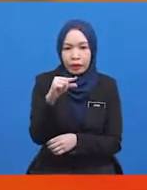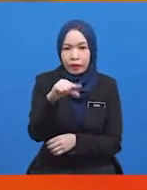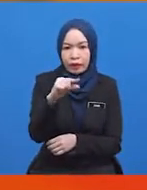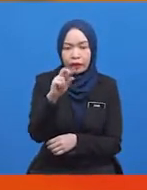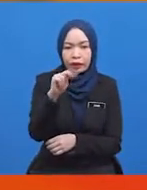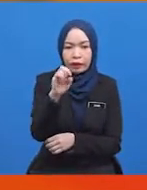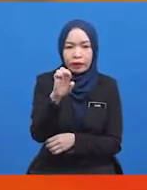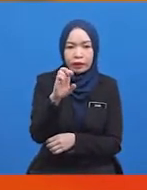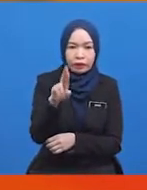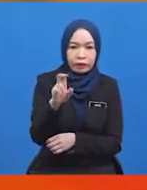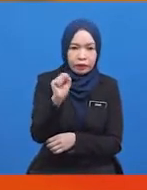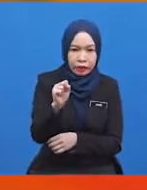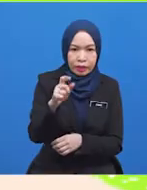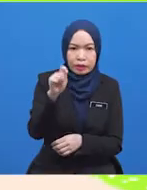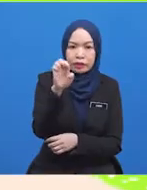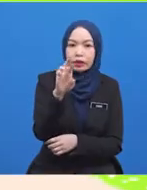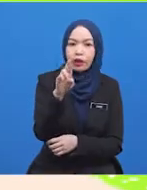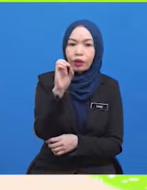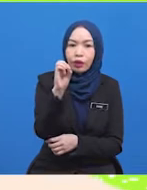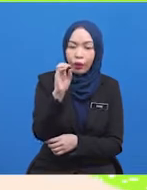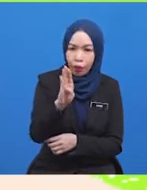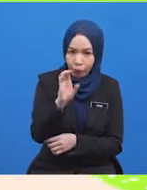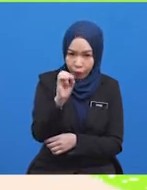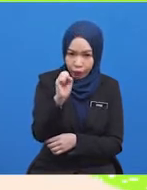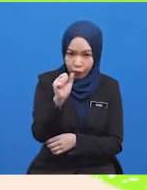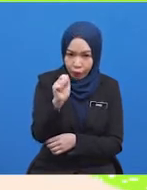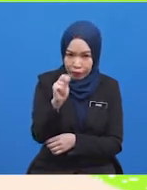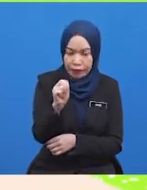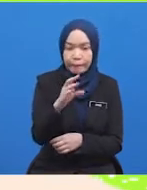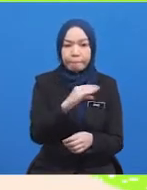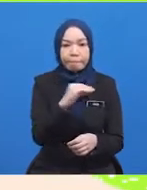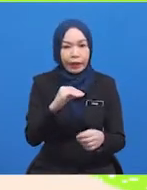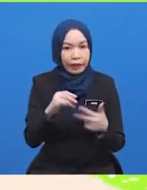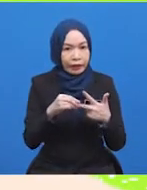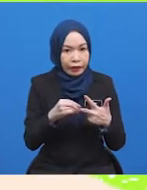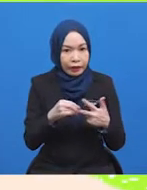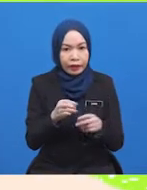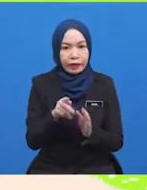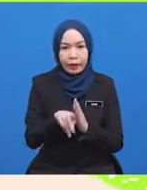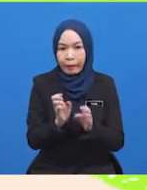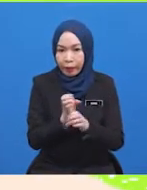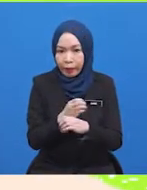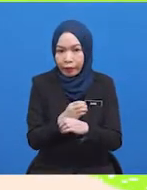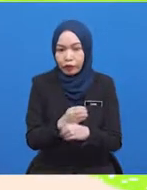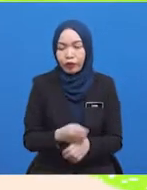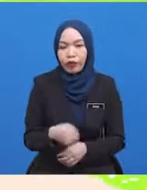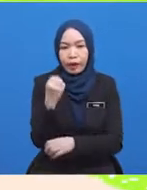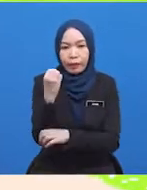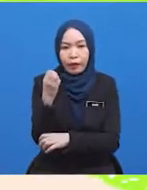pumis. Kedua, pembentukan batuan enapan. Pembentukan batuan enapan